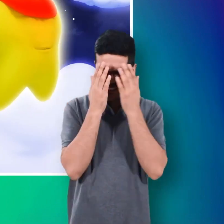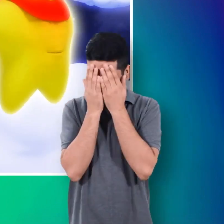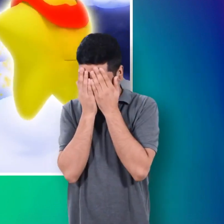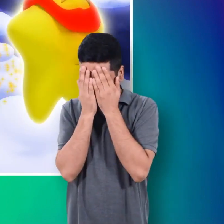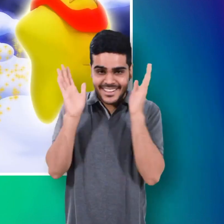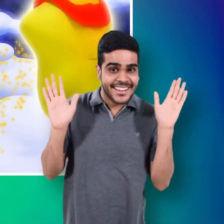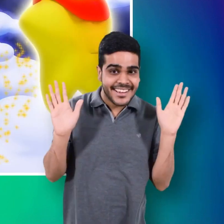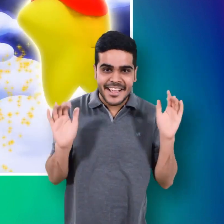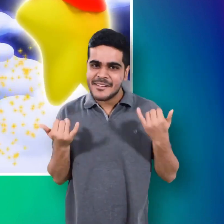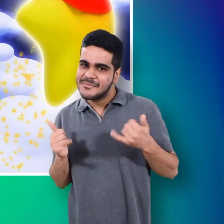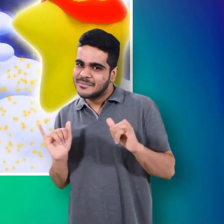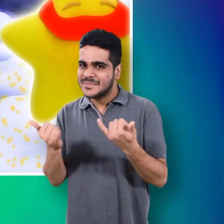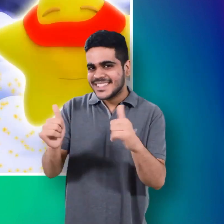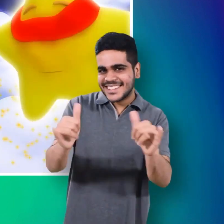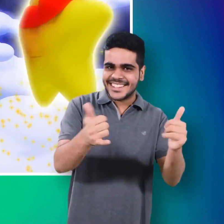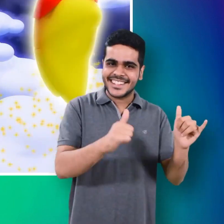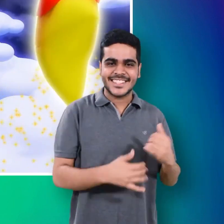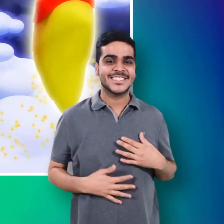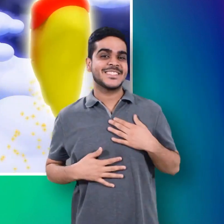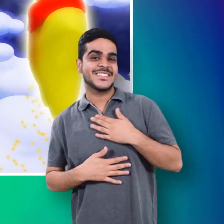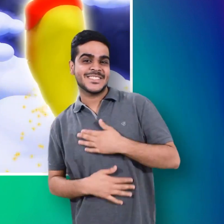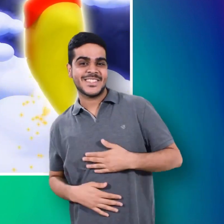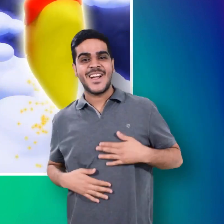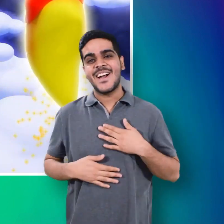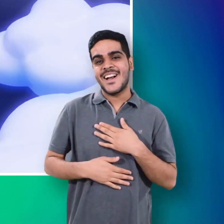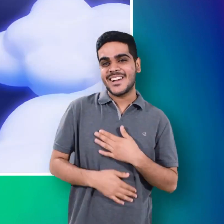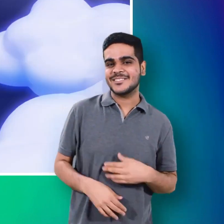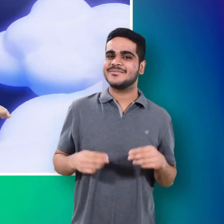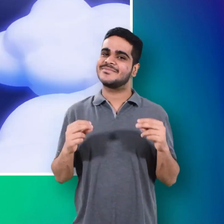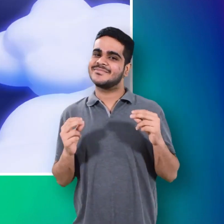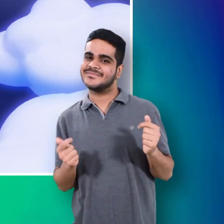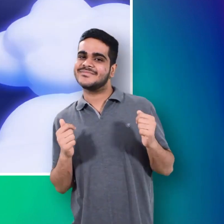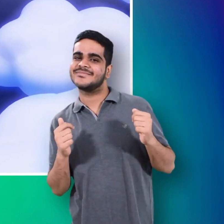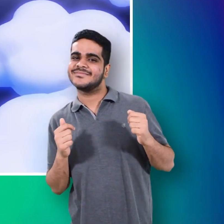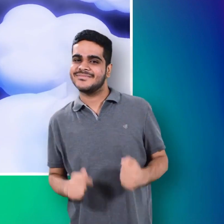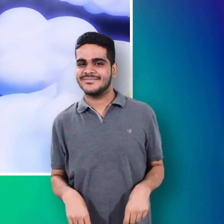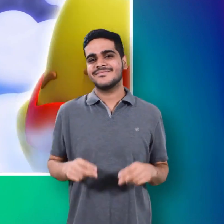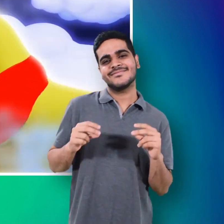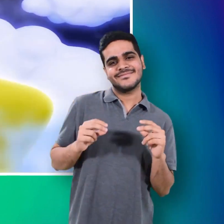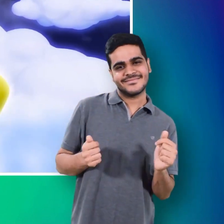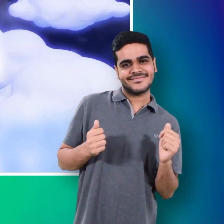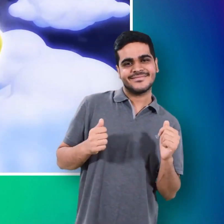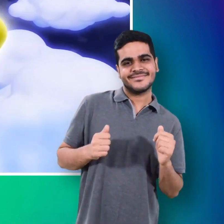के संग आँख में चोली खेल के दिल बहलाएगा।